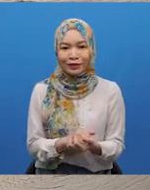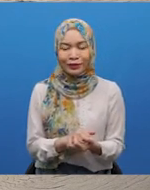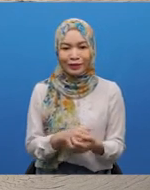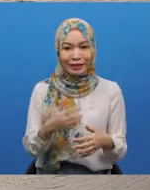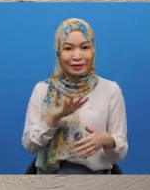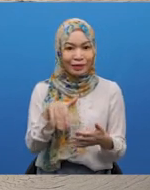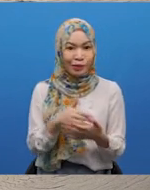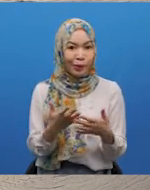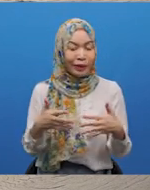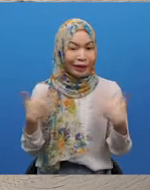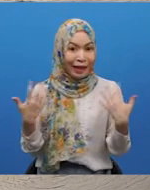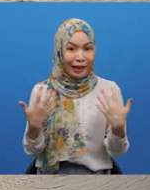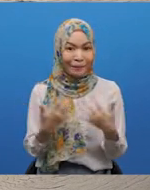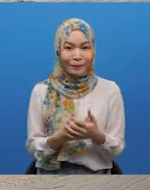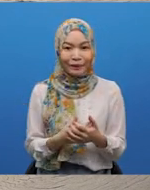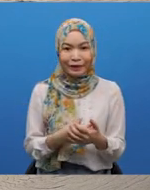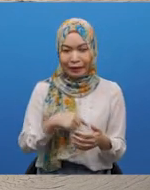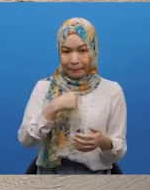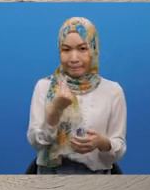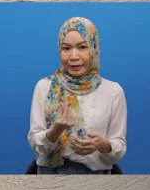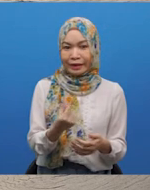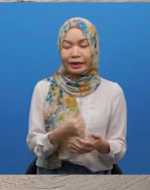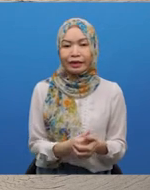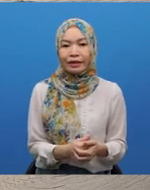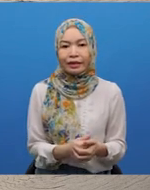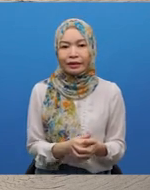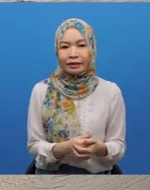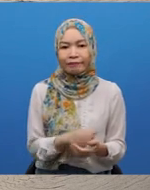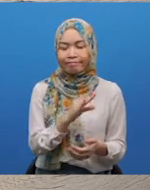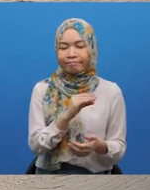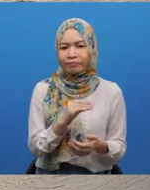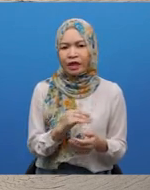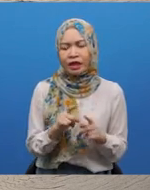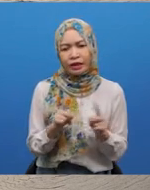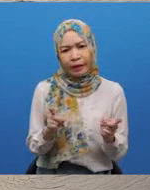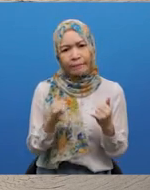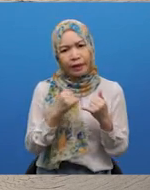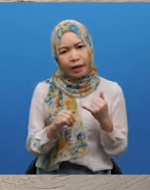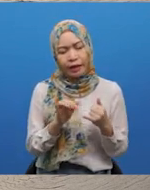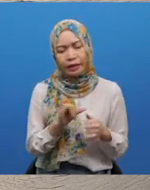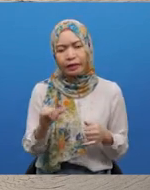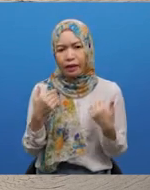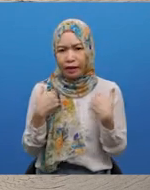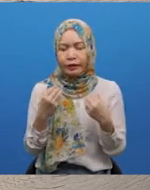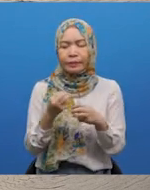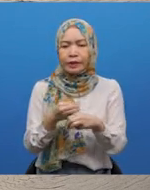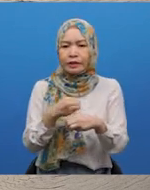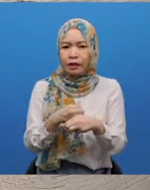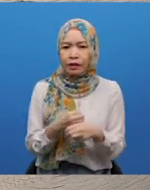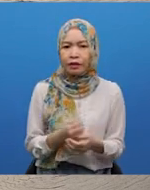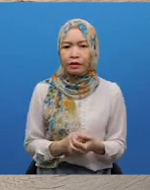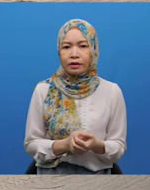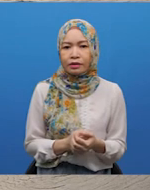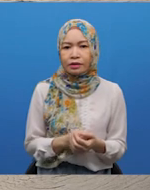kegembiraan, akhirnya pada suatu hari negeri Kembayat ditimpa bencana. Seekor